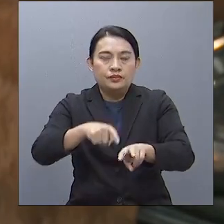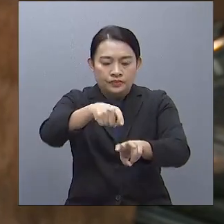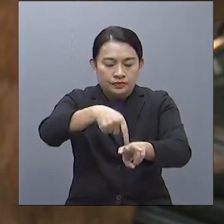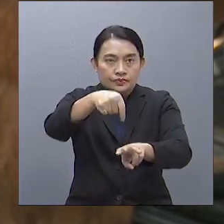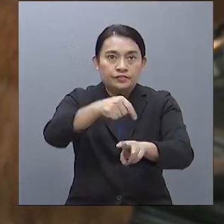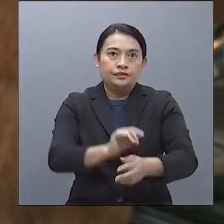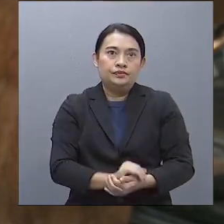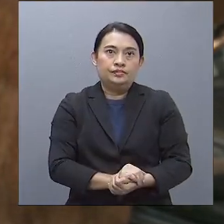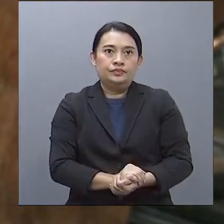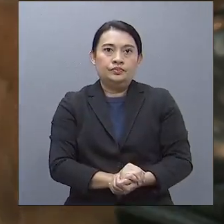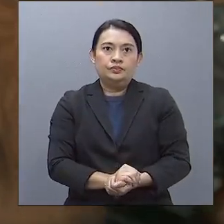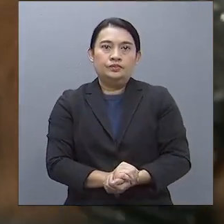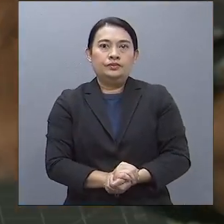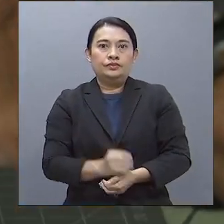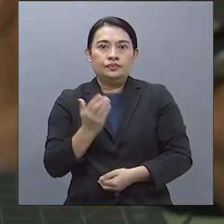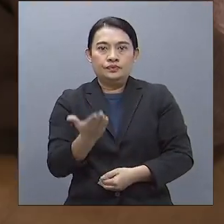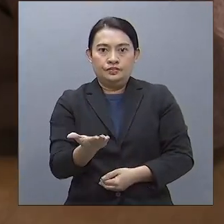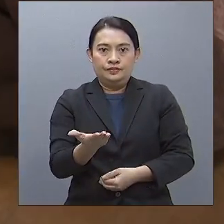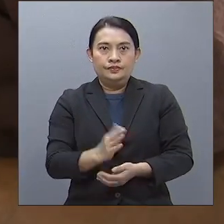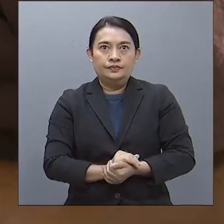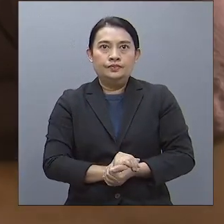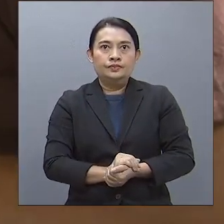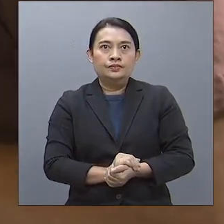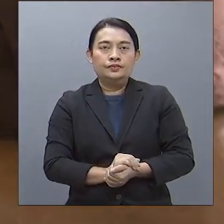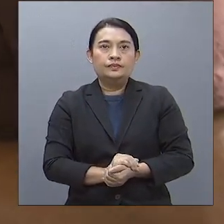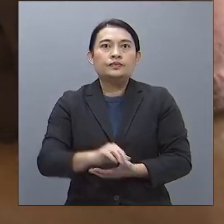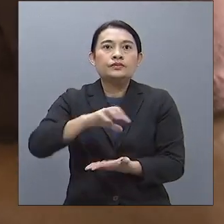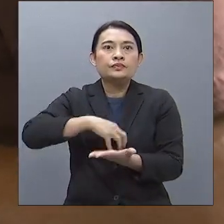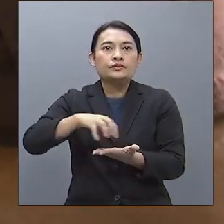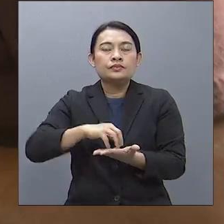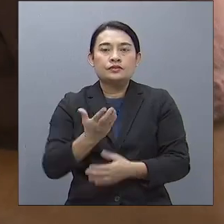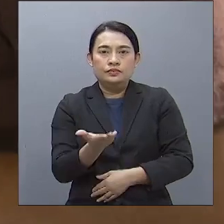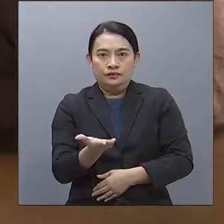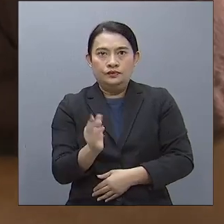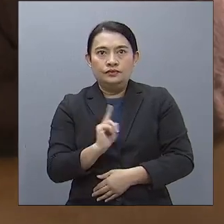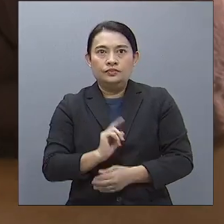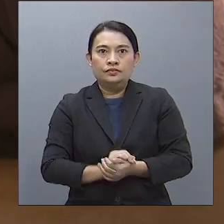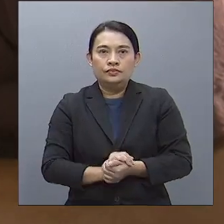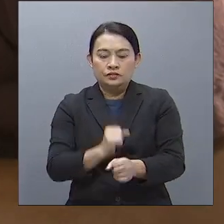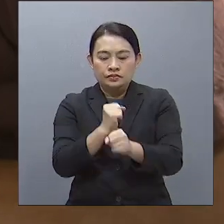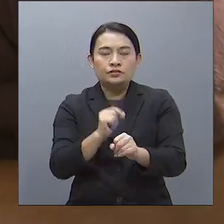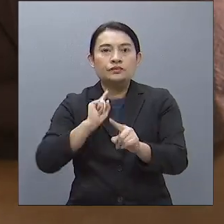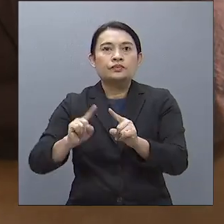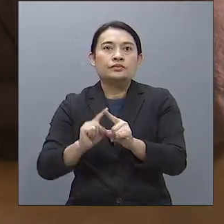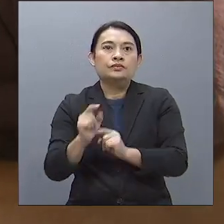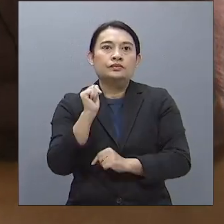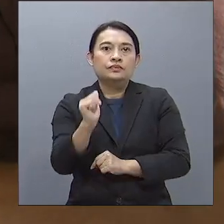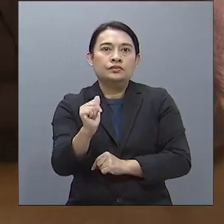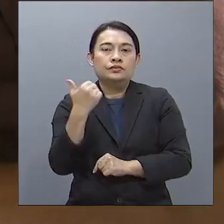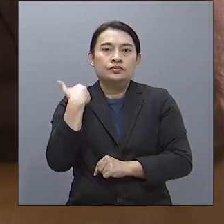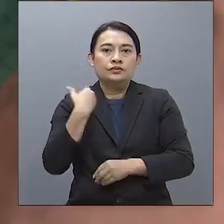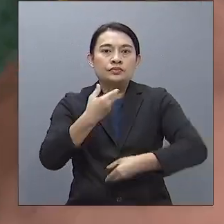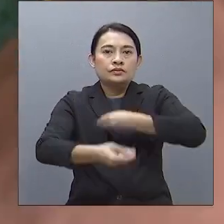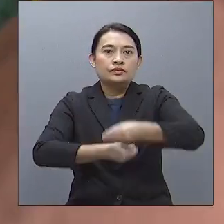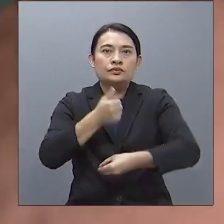แกะสลักลงไปในรองเท้าเนี่ยนะทางคุณนันทวัฒน์ก็เล่าให้ฟังนะครับว่าแกะได้หลายแบบหลายสไตล์ไอ้ที่ขายดีเนี่ยก็จะเ